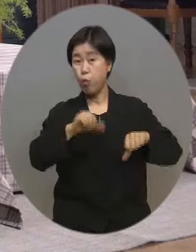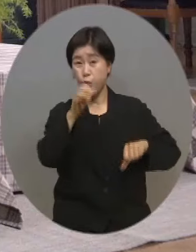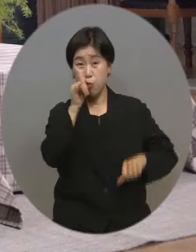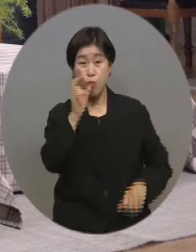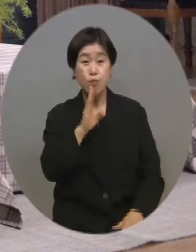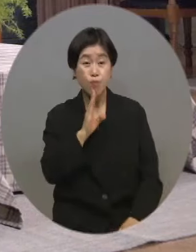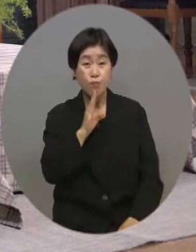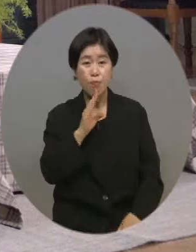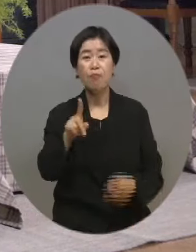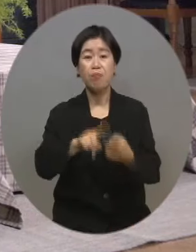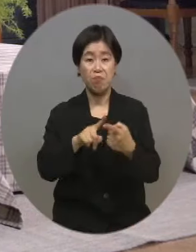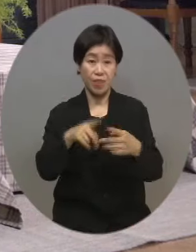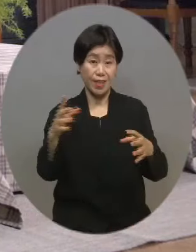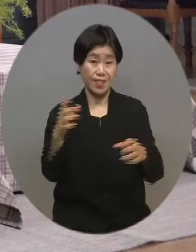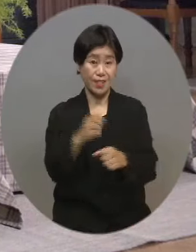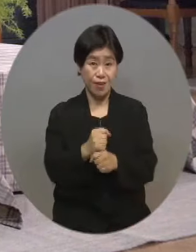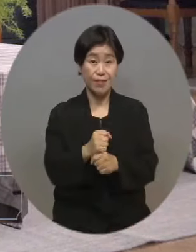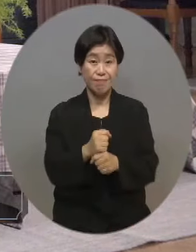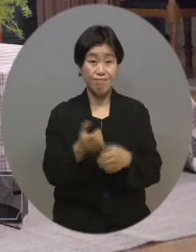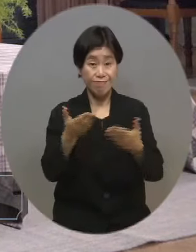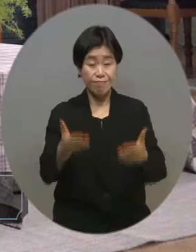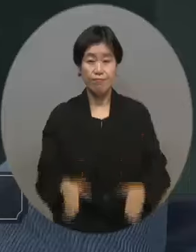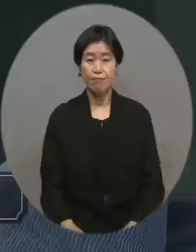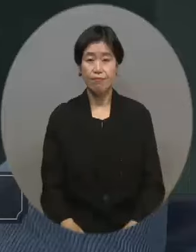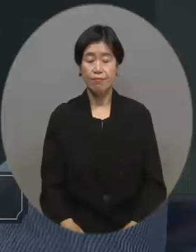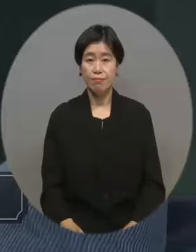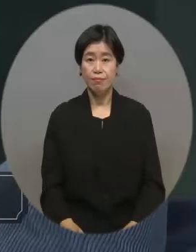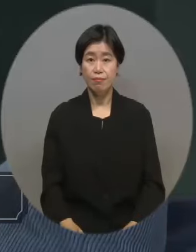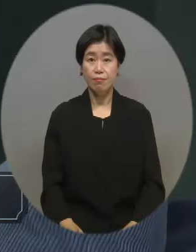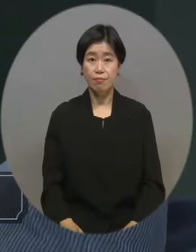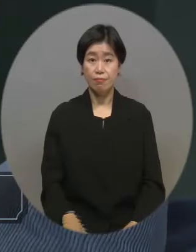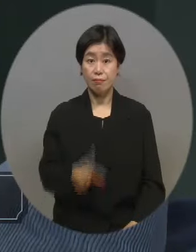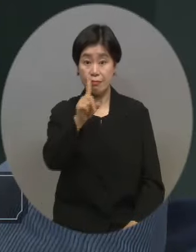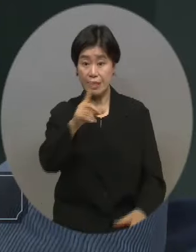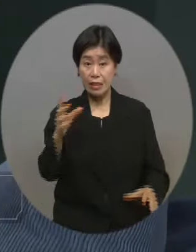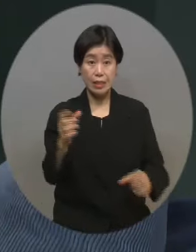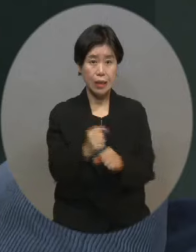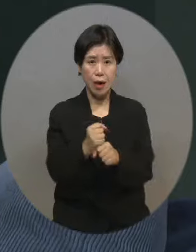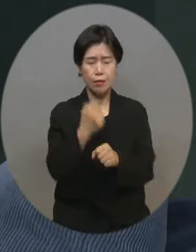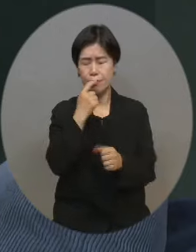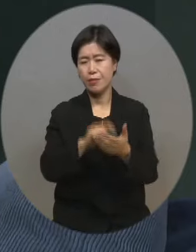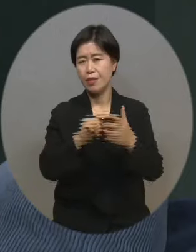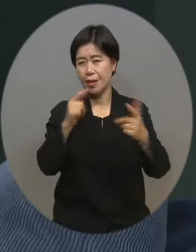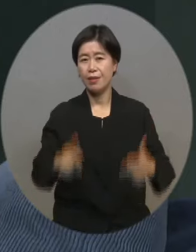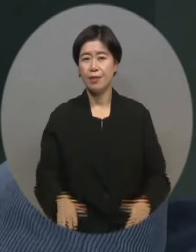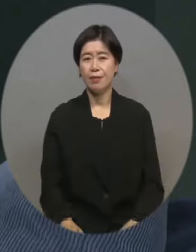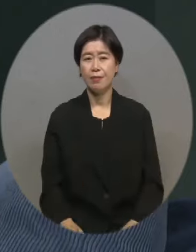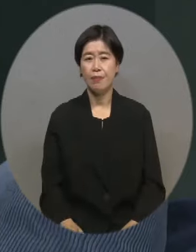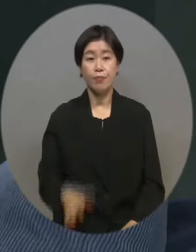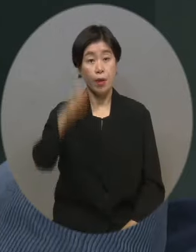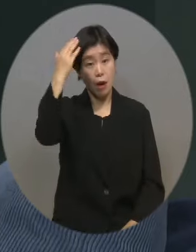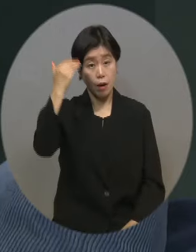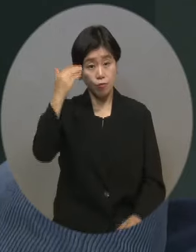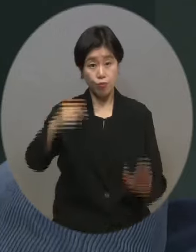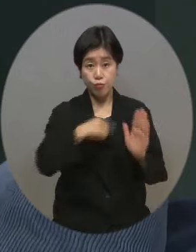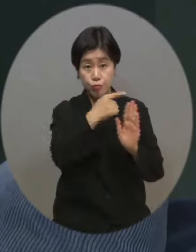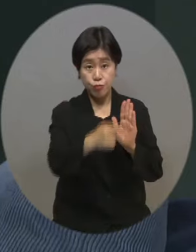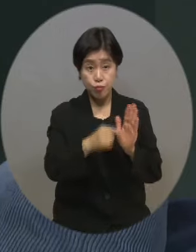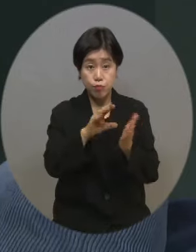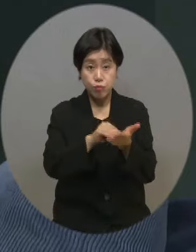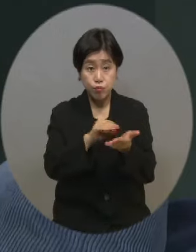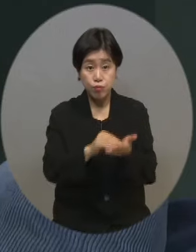정리를 좀 해주신다면요. 한눈에 정리하기 정말 어려운데 어렵죠. 예. 한반도 문제는 지금